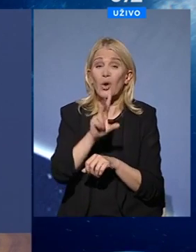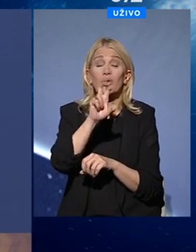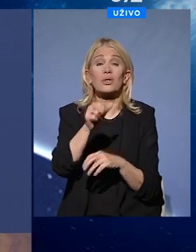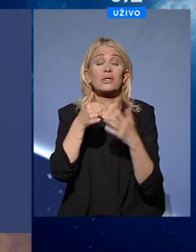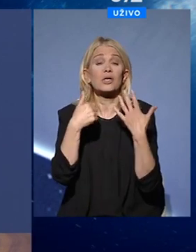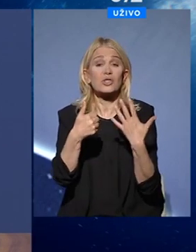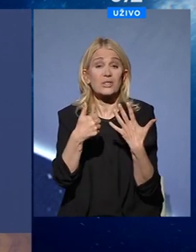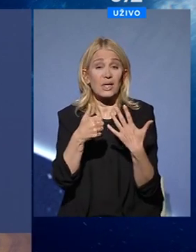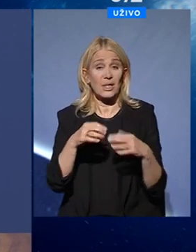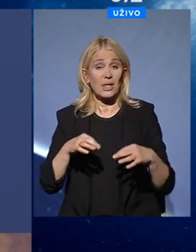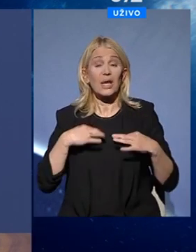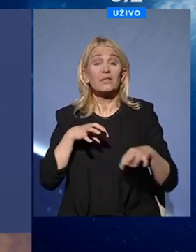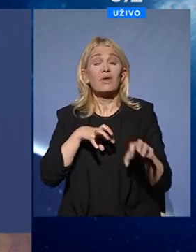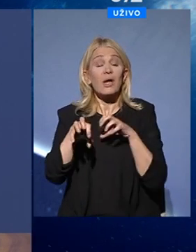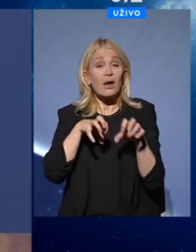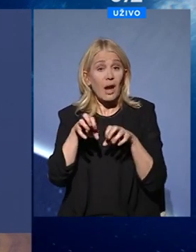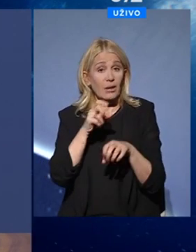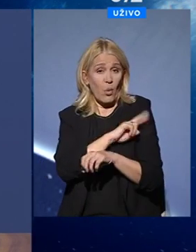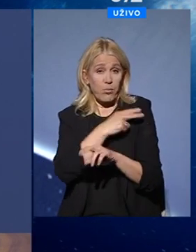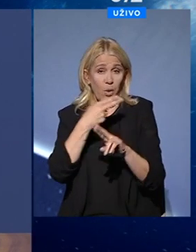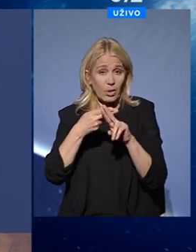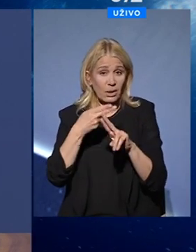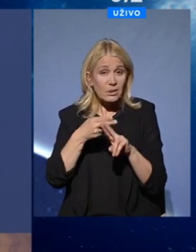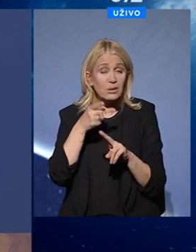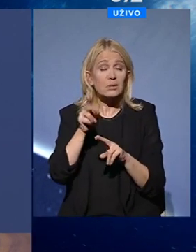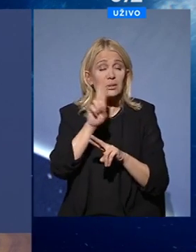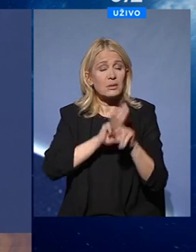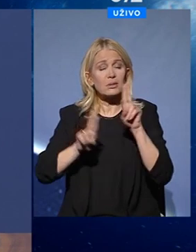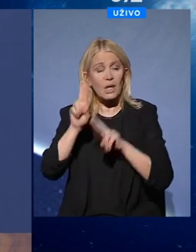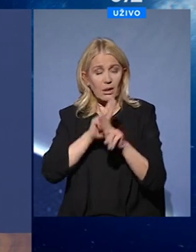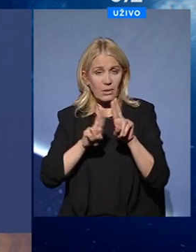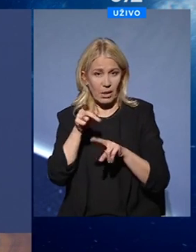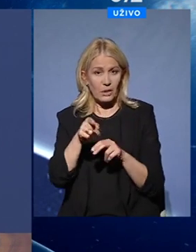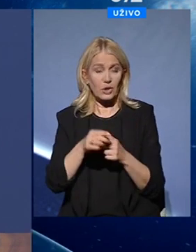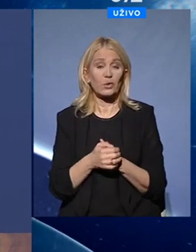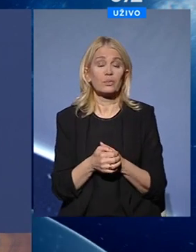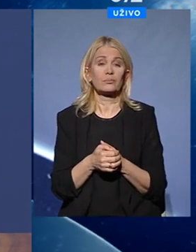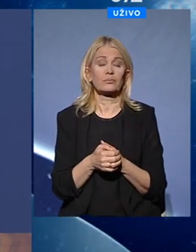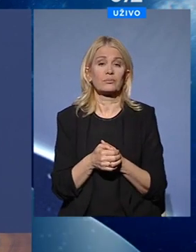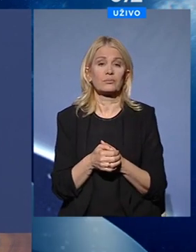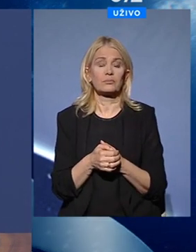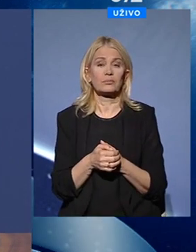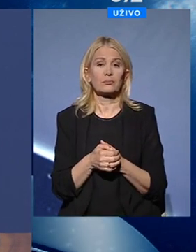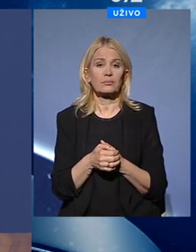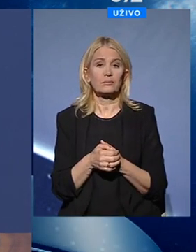360 zdravstvenih radnika nalazi se u bolnici na bolničkom lečenju.